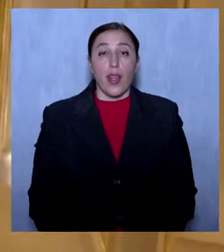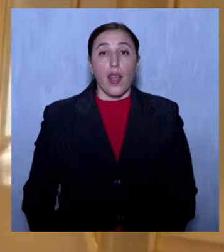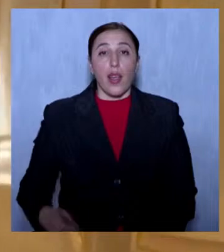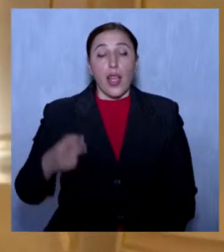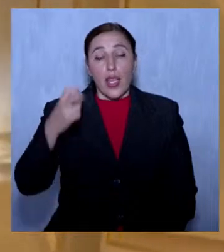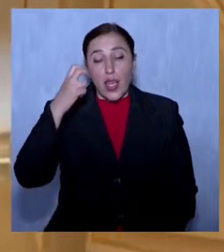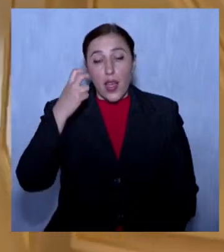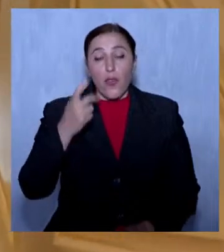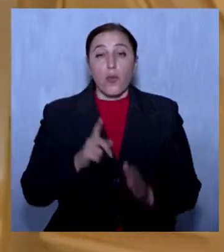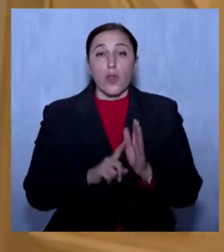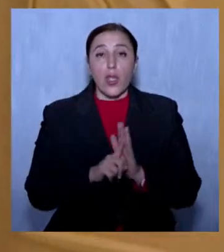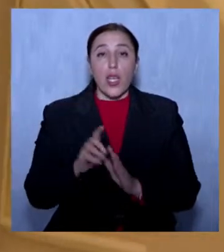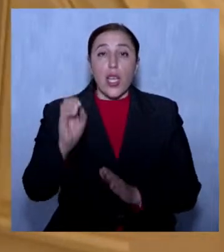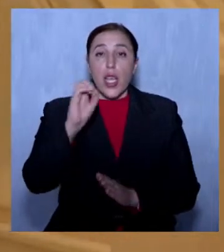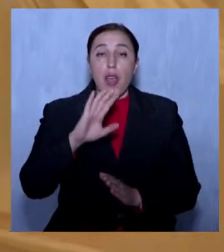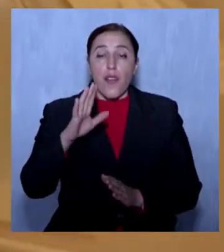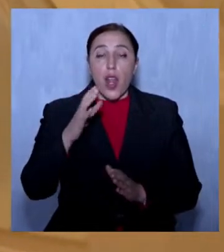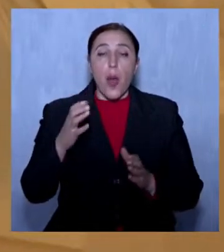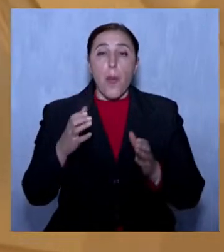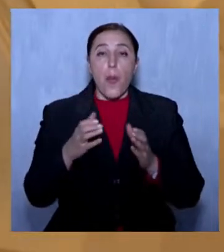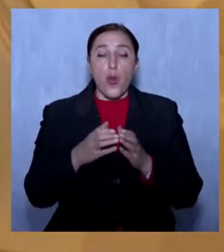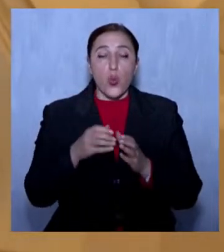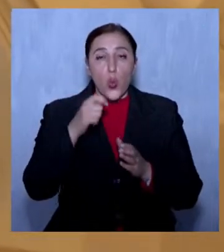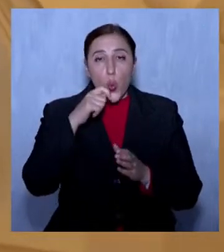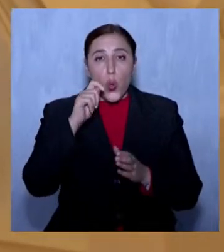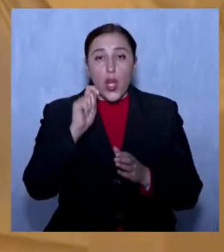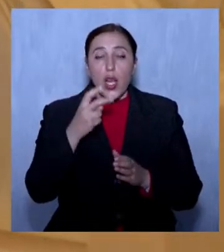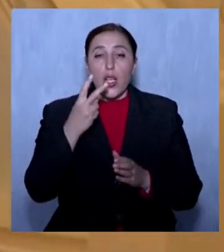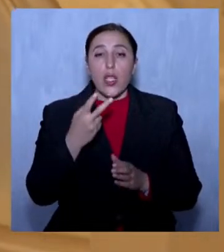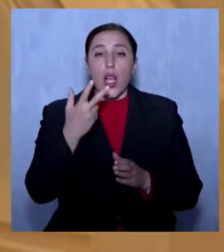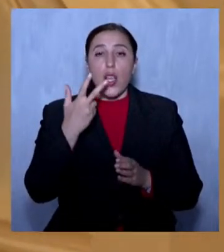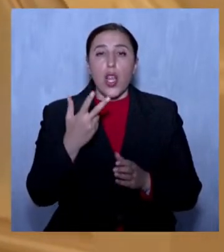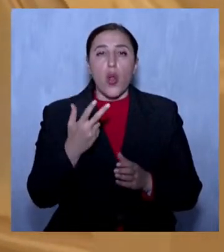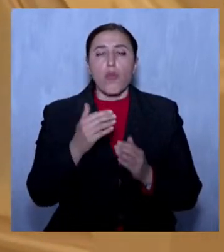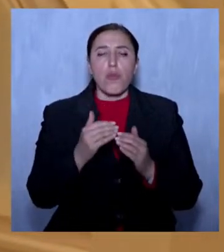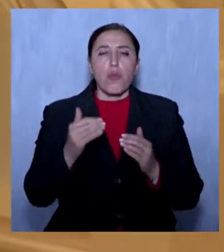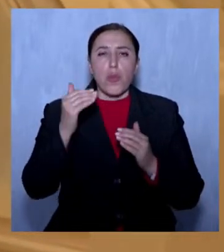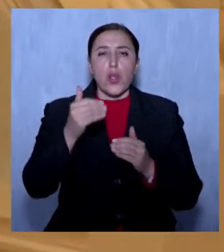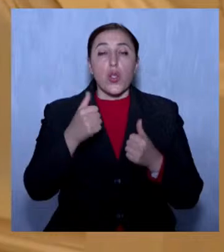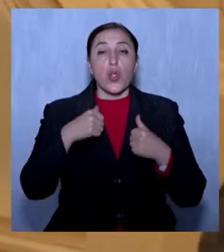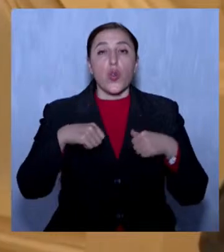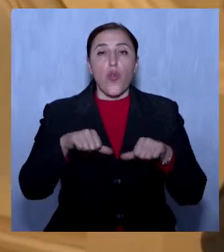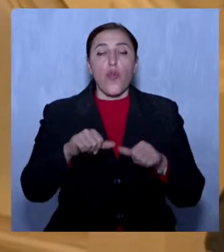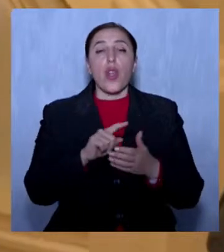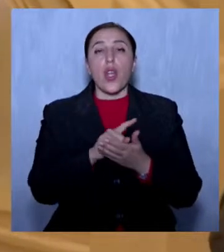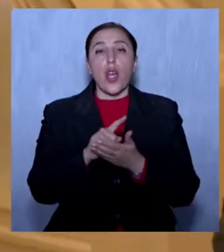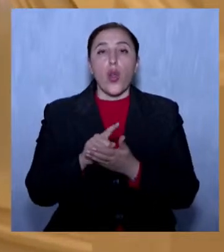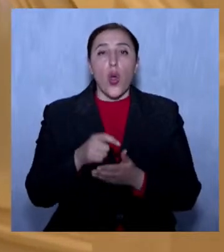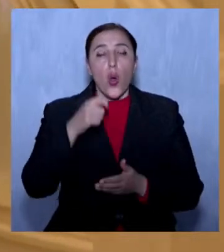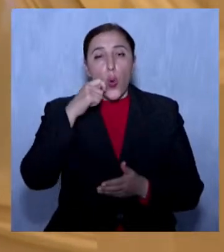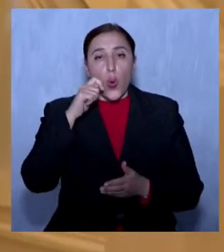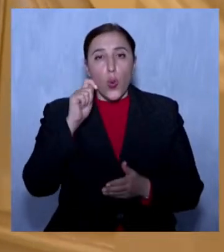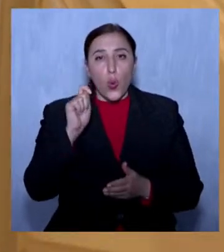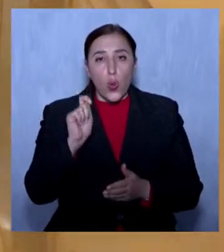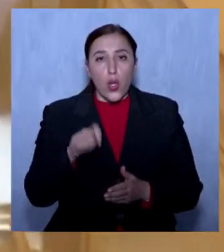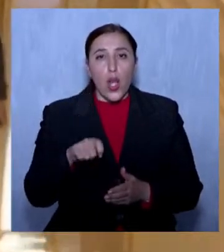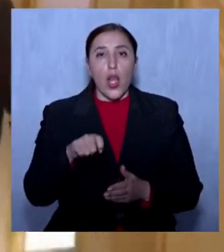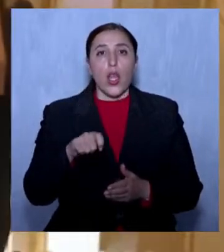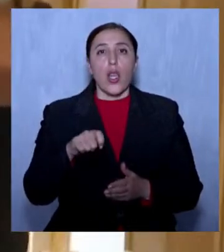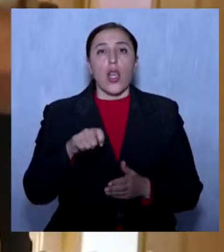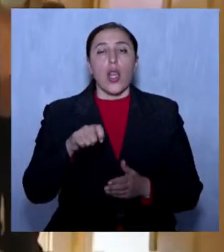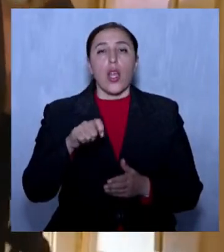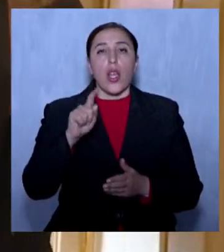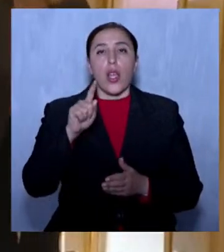Կիևում անցկացվում է Եվրամիություն Ուկրաինա 23-րդ գագաթնաժողովը, որի ընթացքում քննարկվում է Ուկրաինայի և Եվրոպական